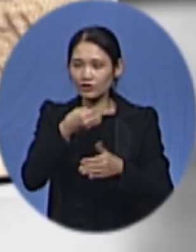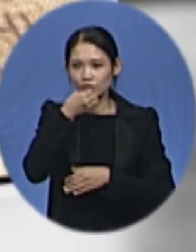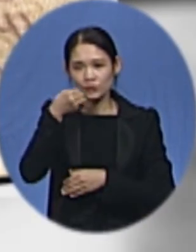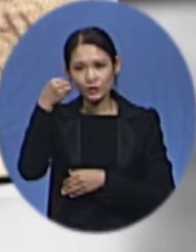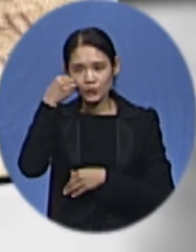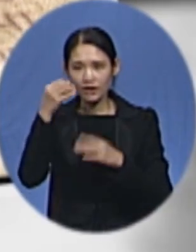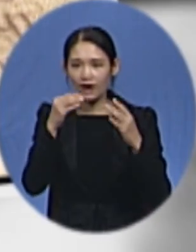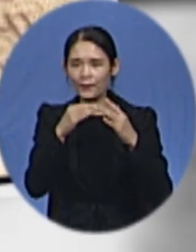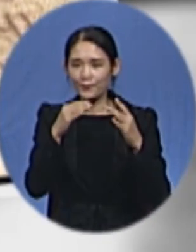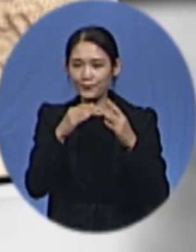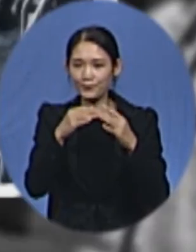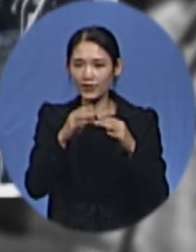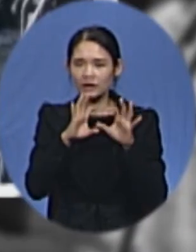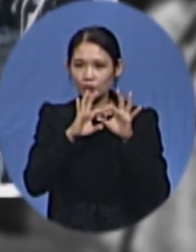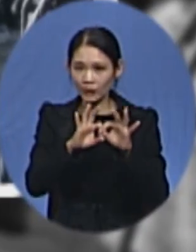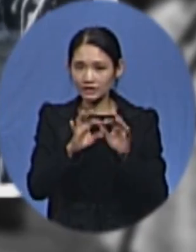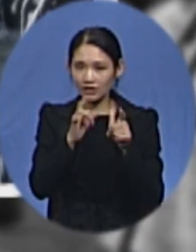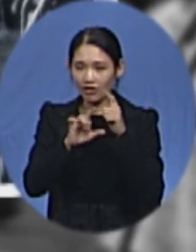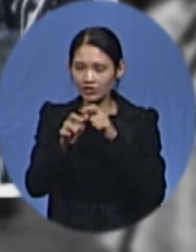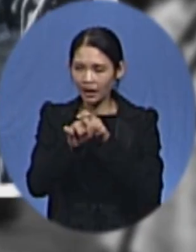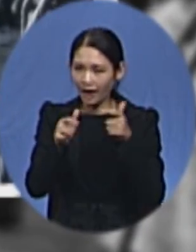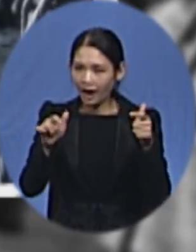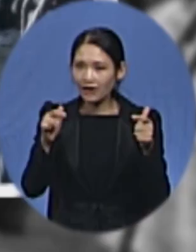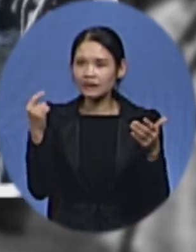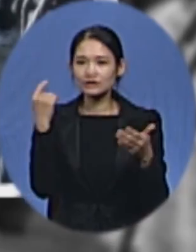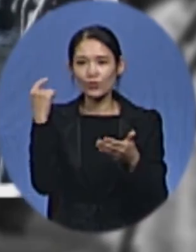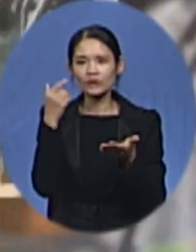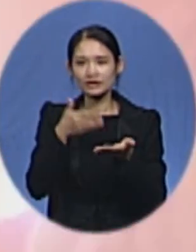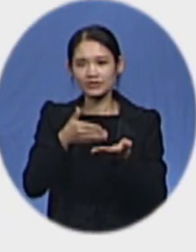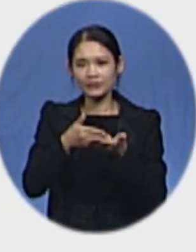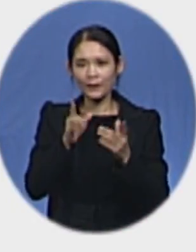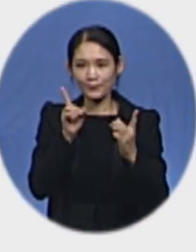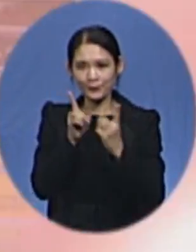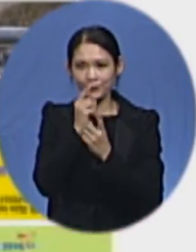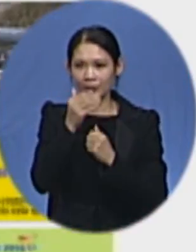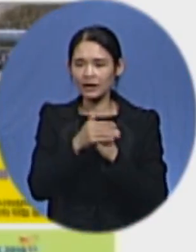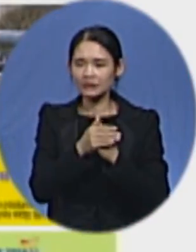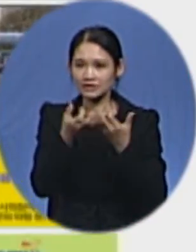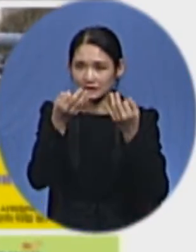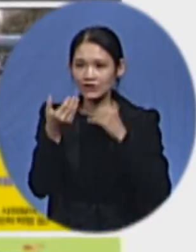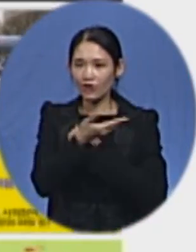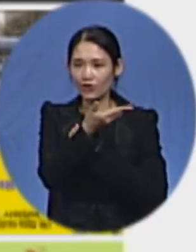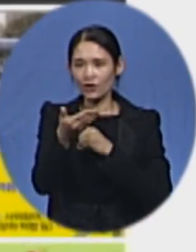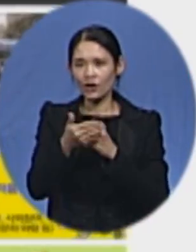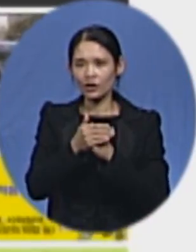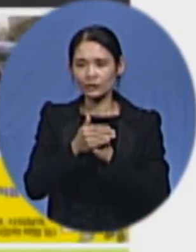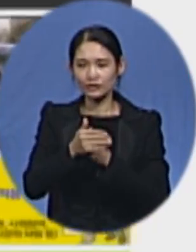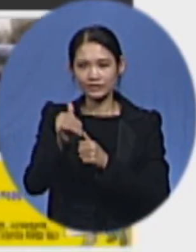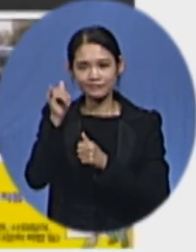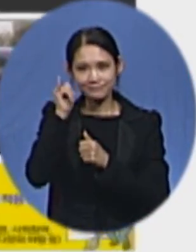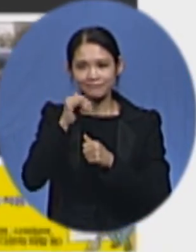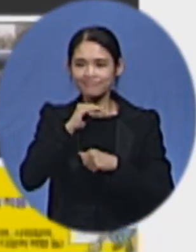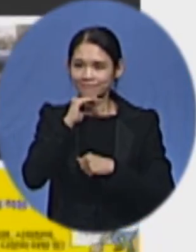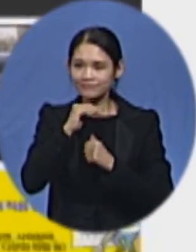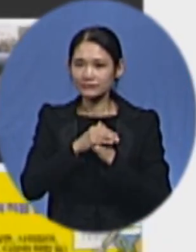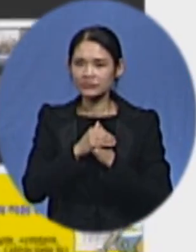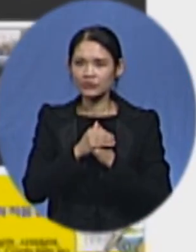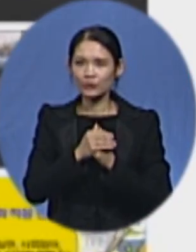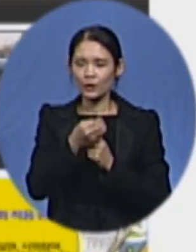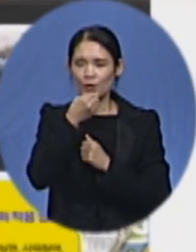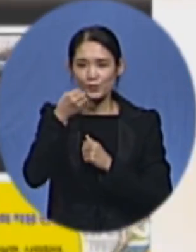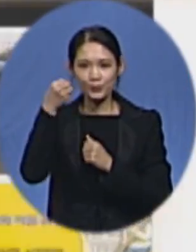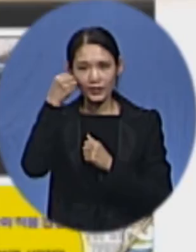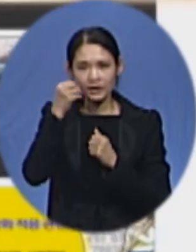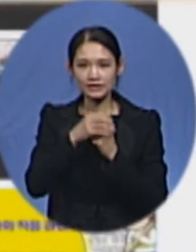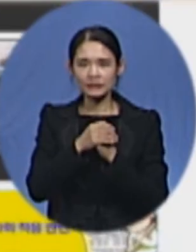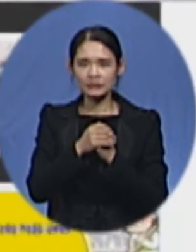웰페어뉴스 홈페이지를 통해 보다 다양한 소식을 접할 수 있습니다. 시청자 여러분의 제보를 기다립니다. 웰페어뉴스